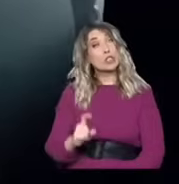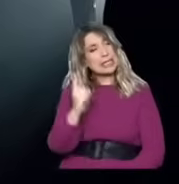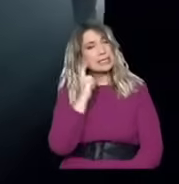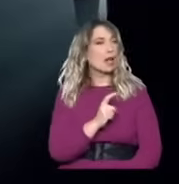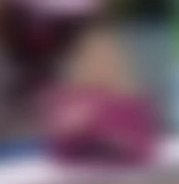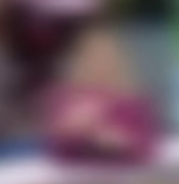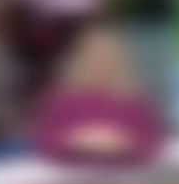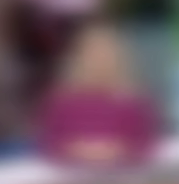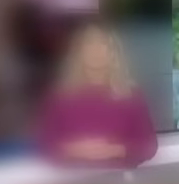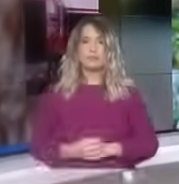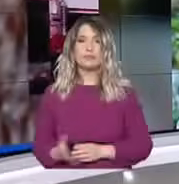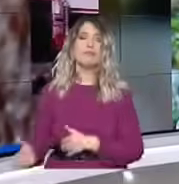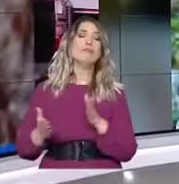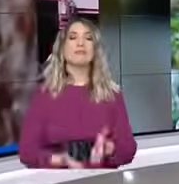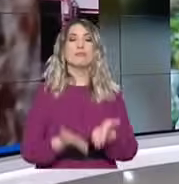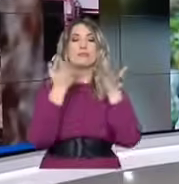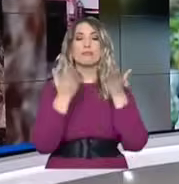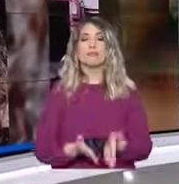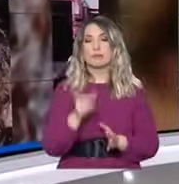που ξεκλειδώνει το. Στη Σλαβία Νορός,